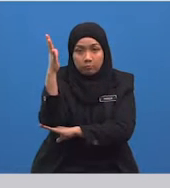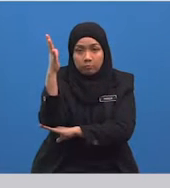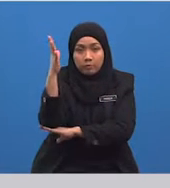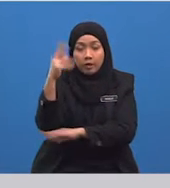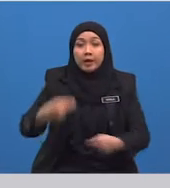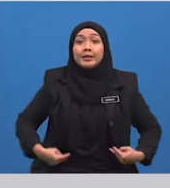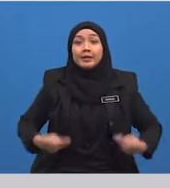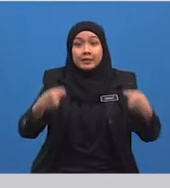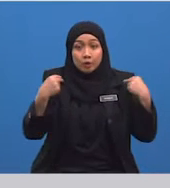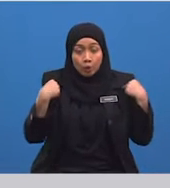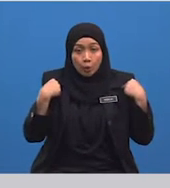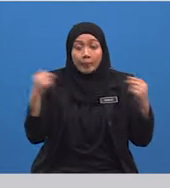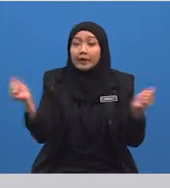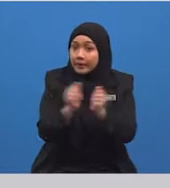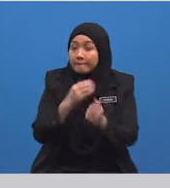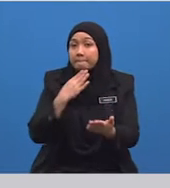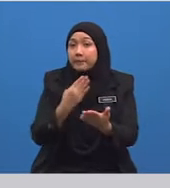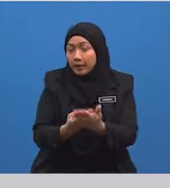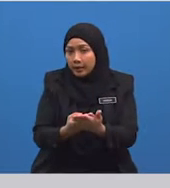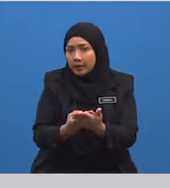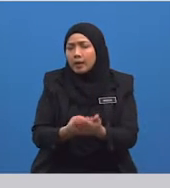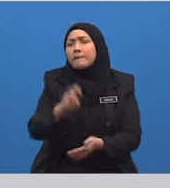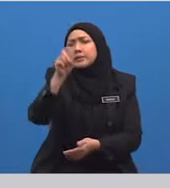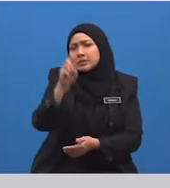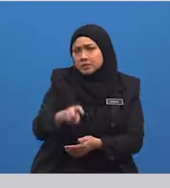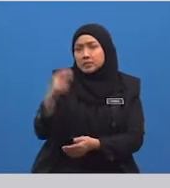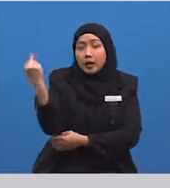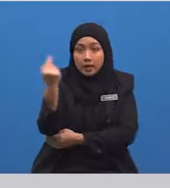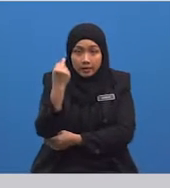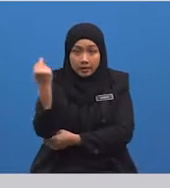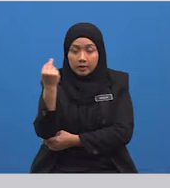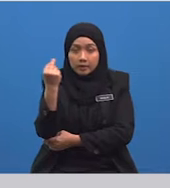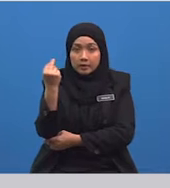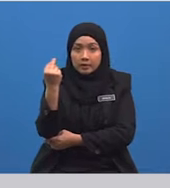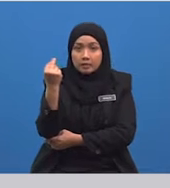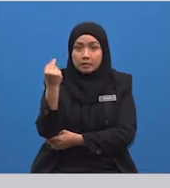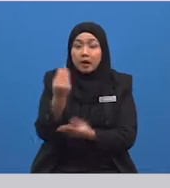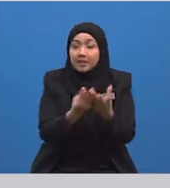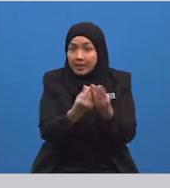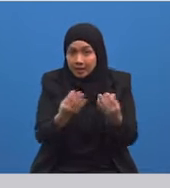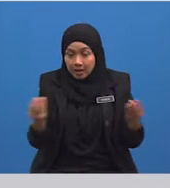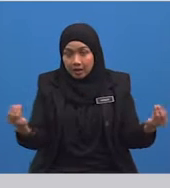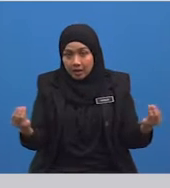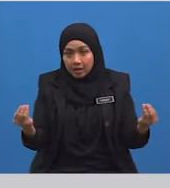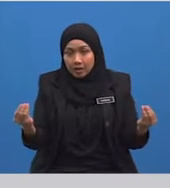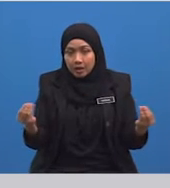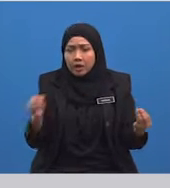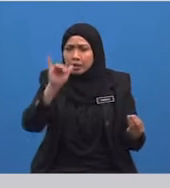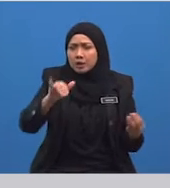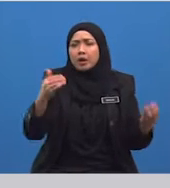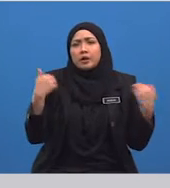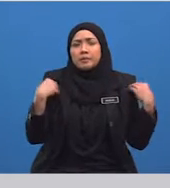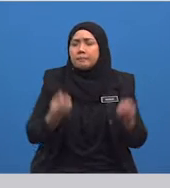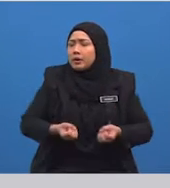tersebut. Jadi, apakah bahan yang boleh diletakkan untuk menetralkan tanah yang berasid?